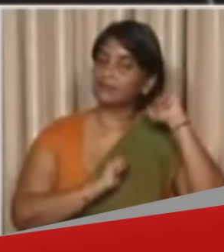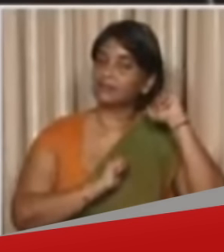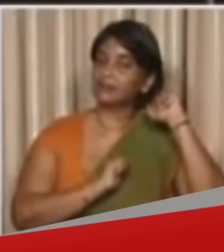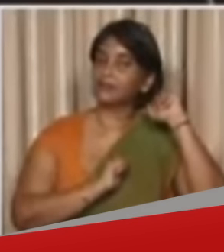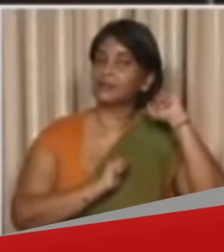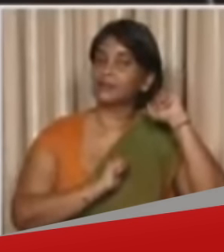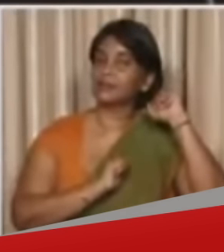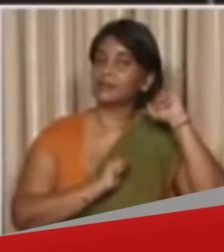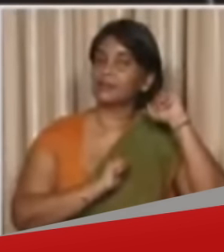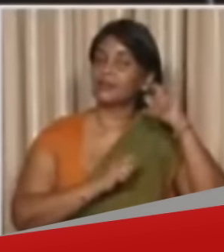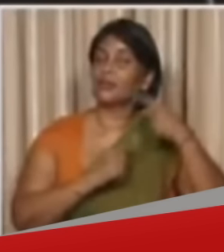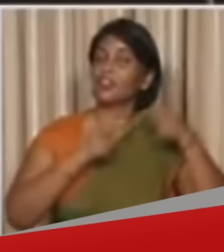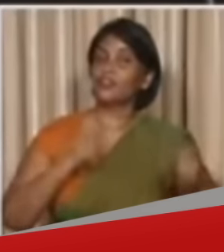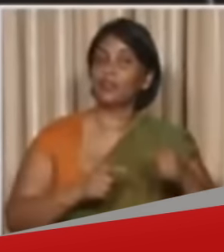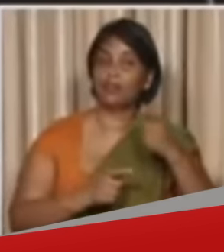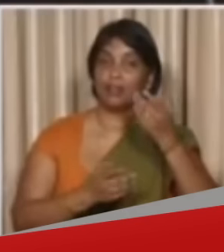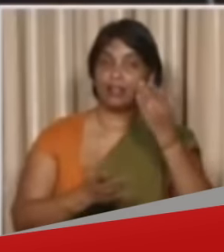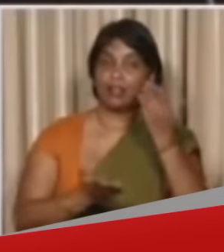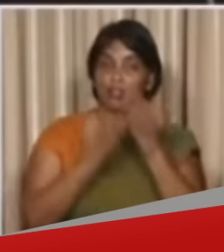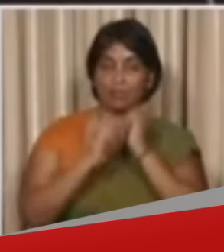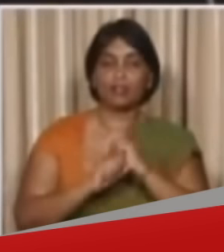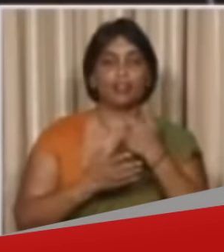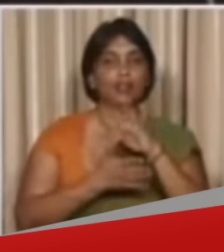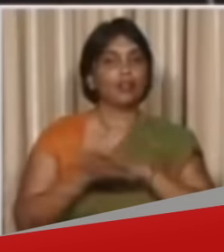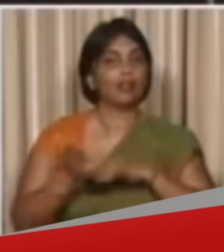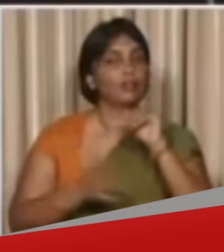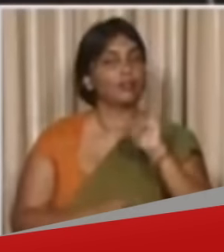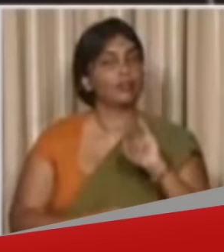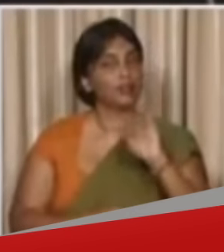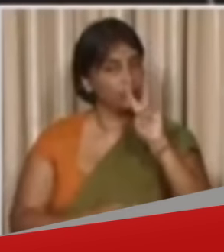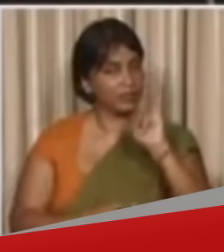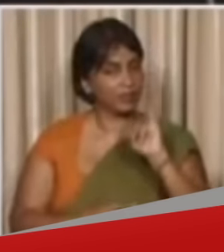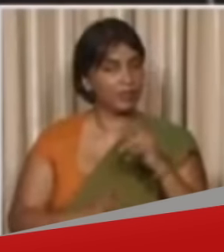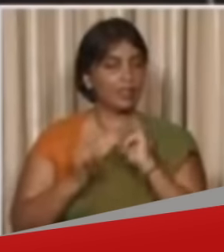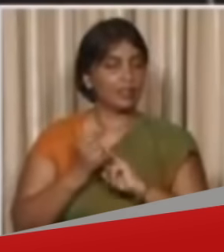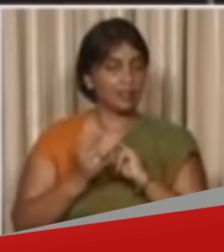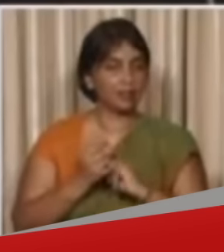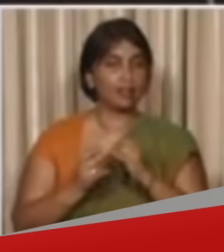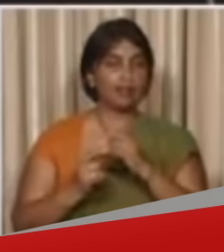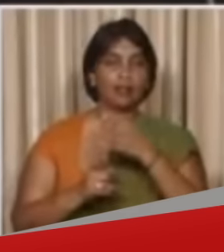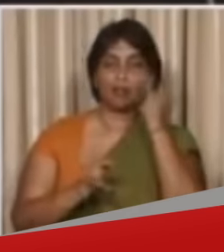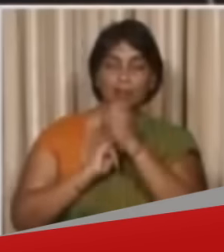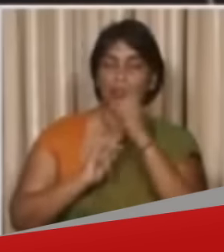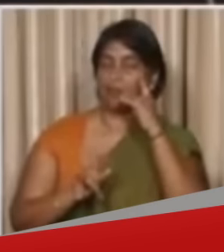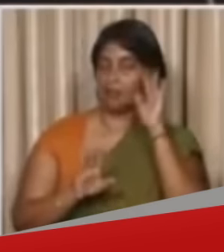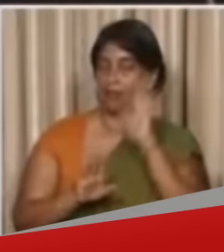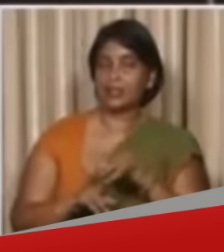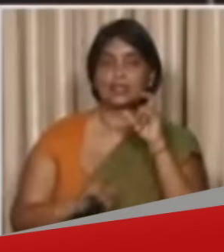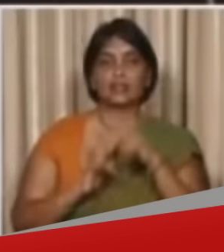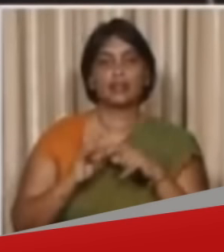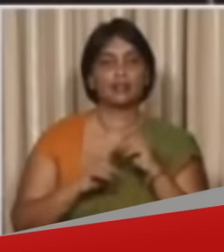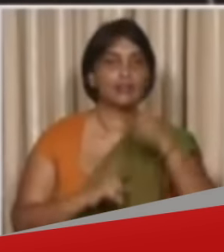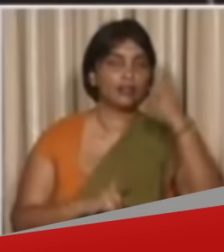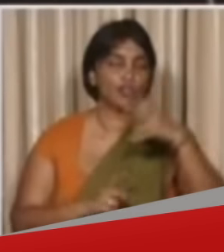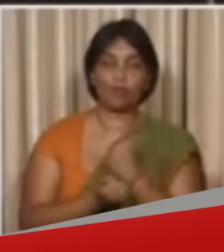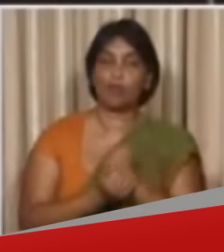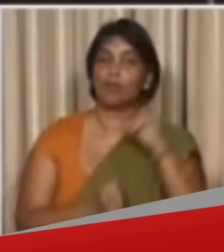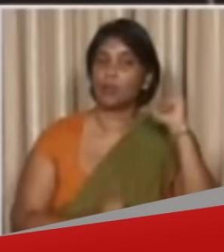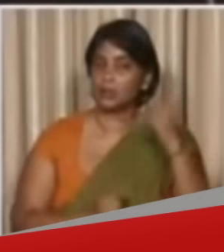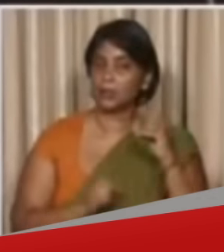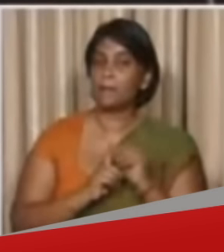ජසීම් විරුද්ධව සාක්ෂි නොමැති බව පෙන්වන ලිපිය 26 සාහනි අභේසරේ චෝදනා අසත්‍ය බව සටහන් කරමින් CID නියෝජ්‍ය පොලිස්පති